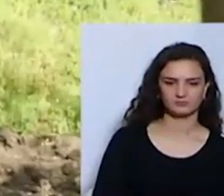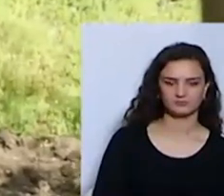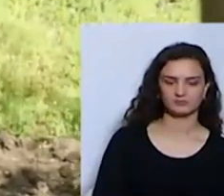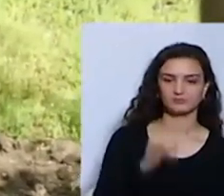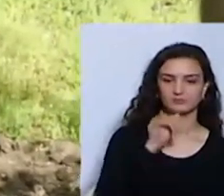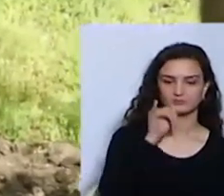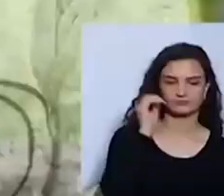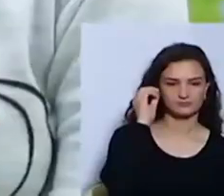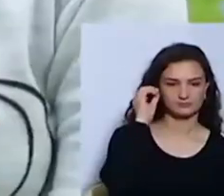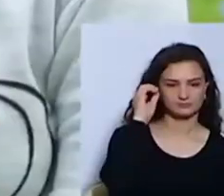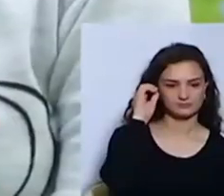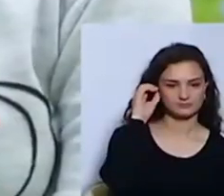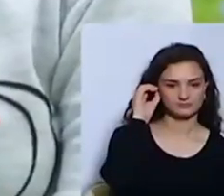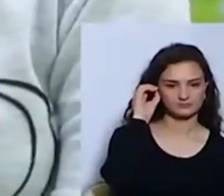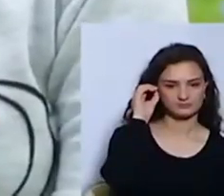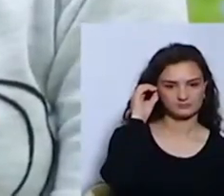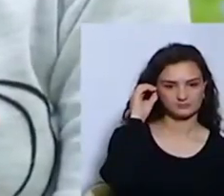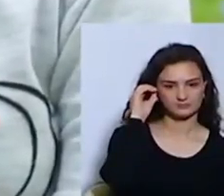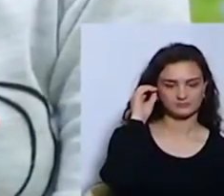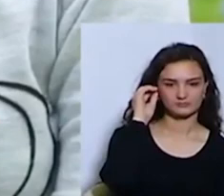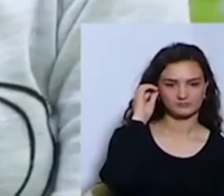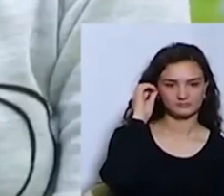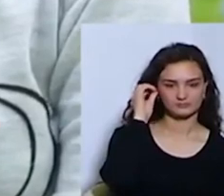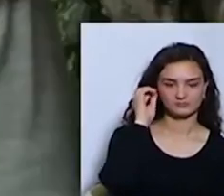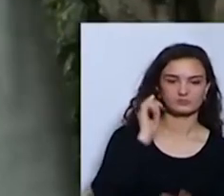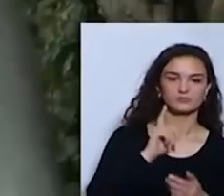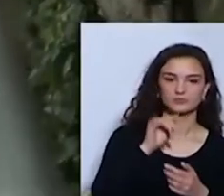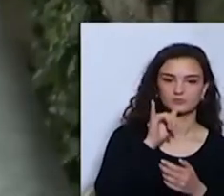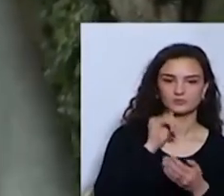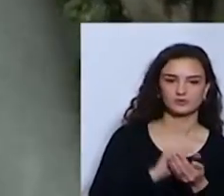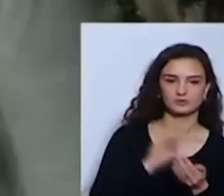ქუთაისში გავისანიეთ მანეთი. ორივე ვიცხოვრობდი, მეხმარებოდა და ესენ.